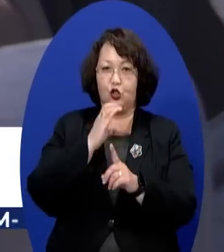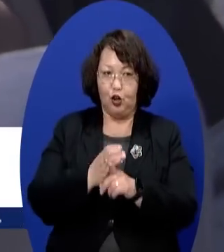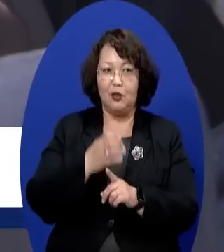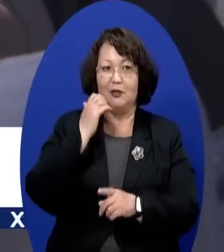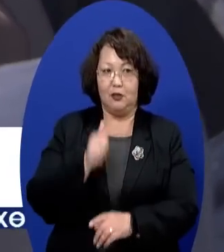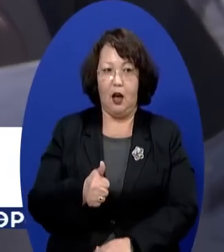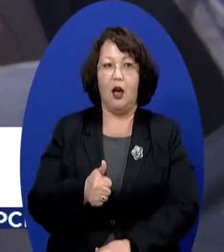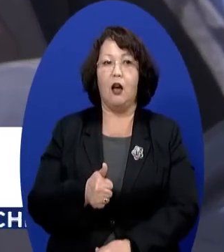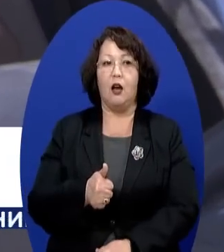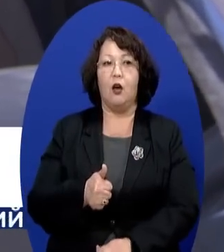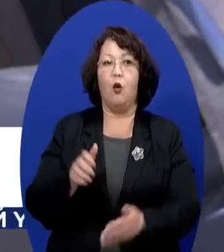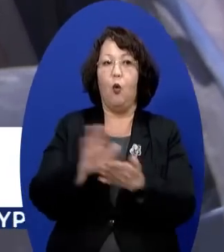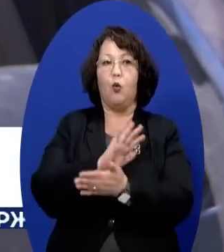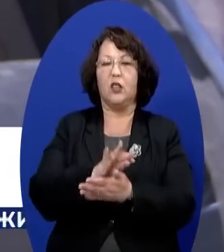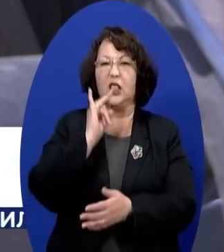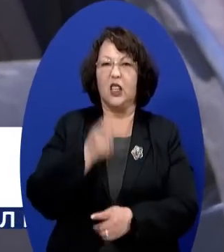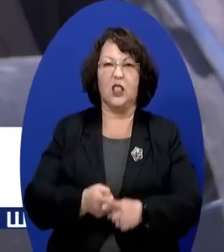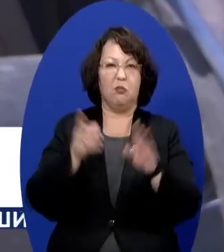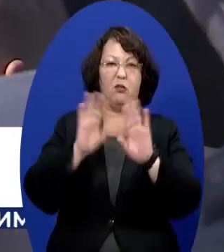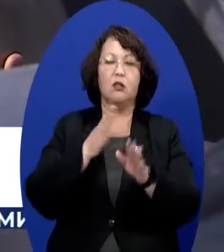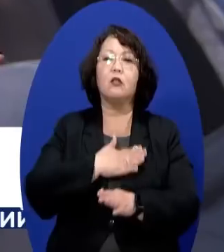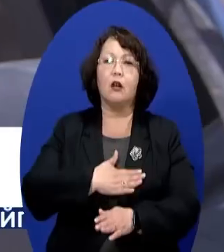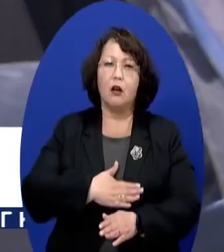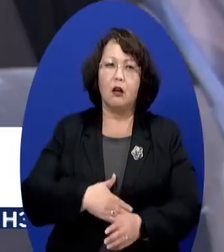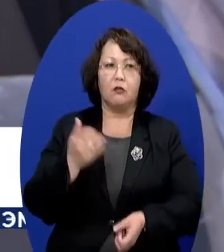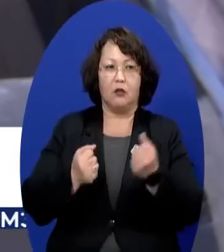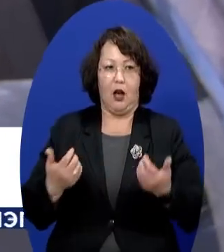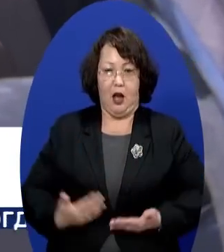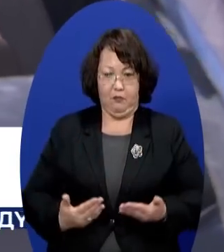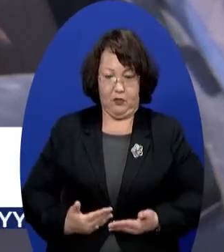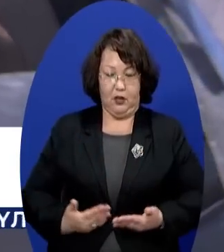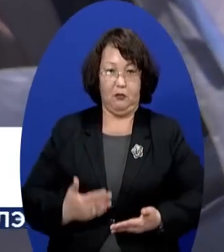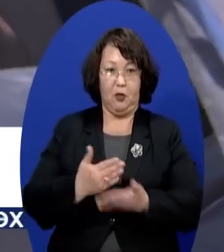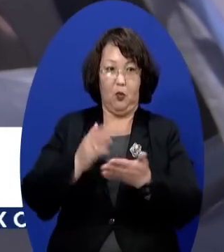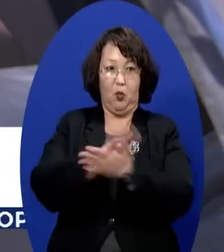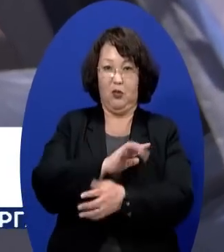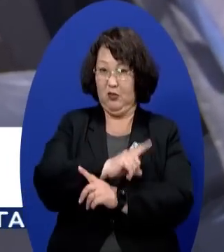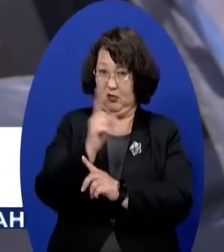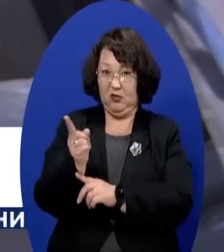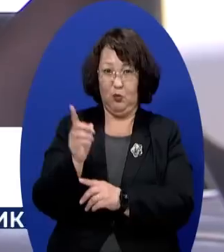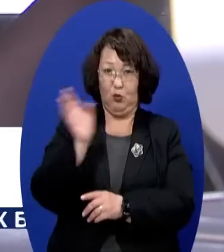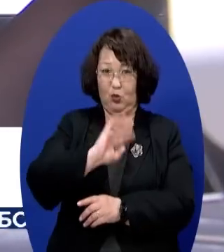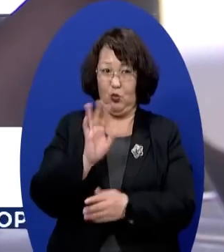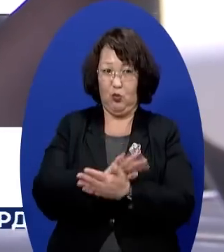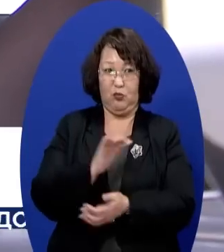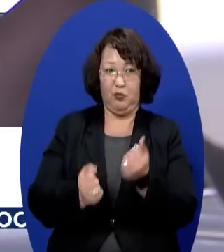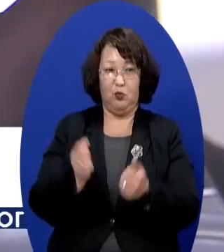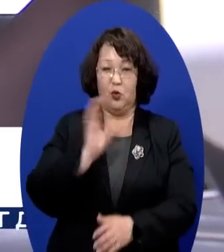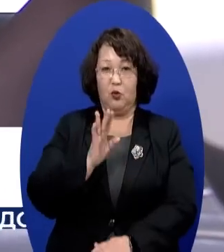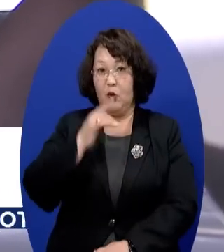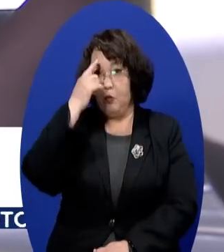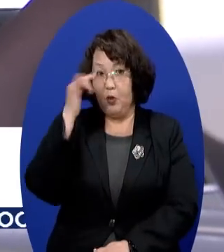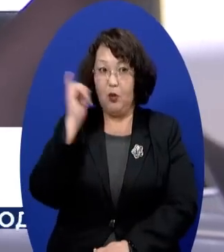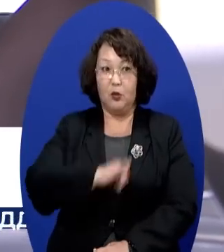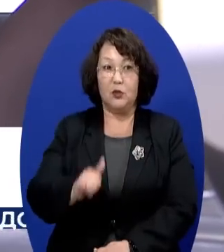оролцоод хурдаа битгий хэтрүүлээрэй л гэж хэлдэг та. Амьдралаа авч явж ийж бас хурдаа хэтрүүлж болохгүй байх гэж бодож байна. Манай улс бол одоо ер